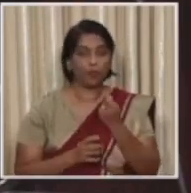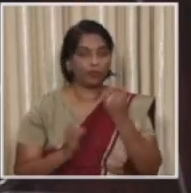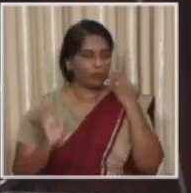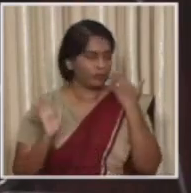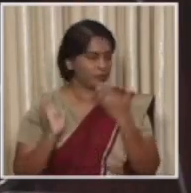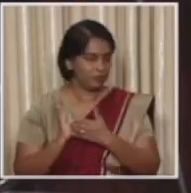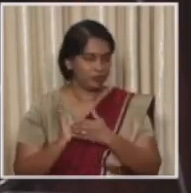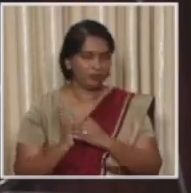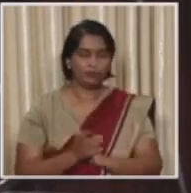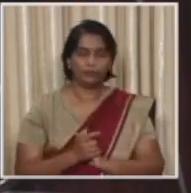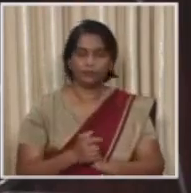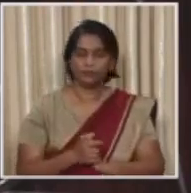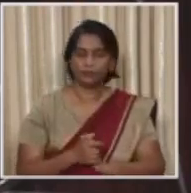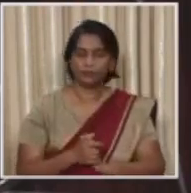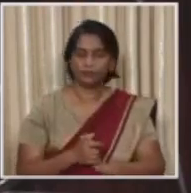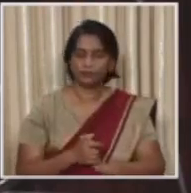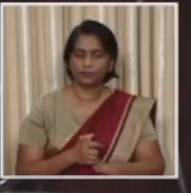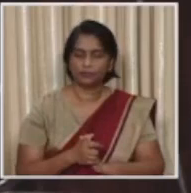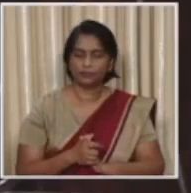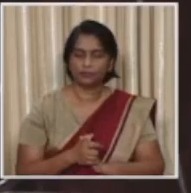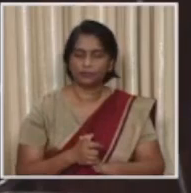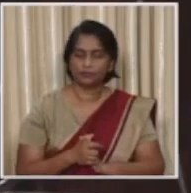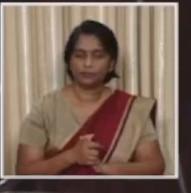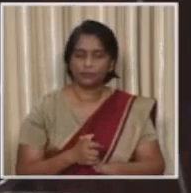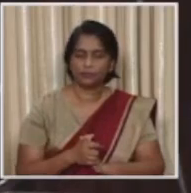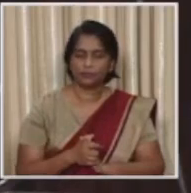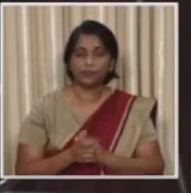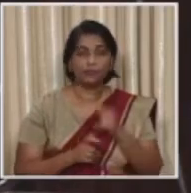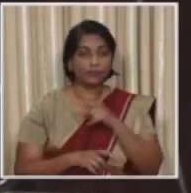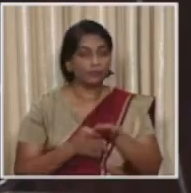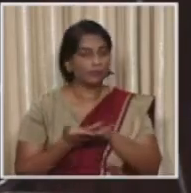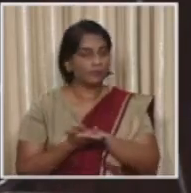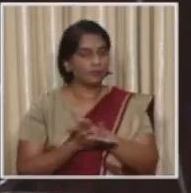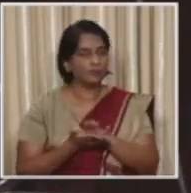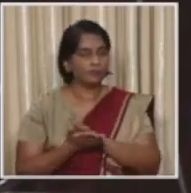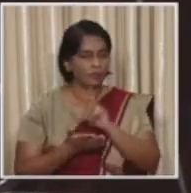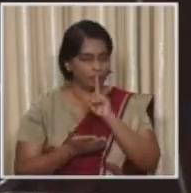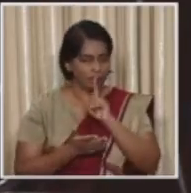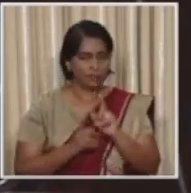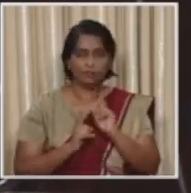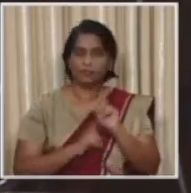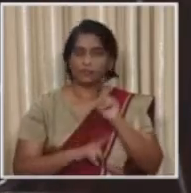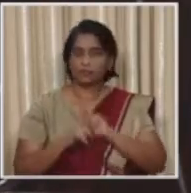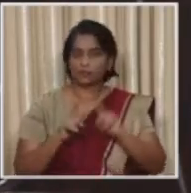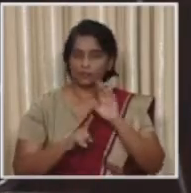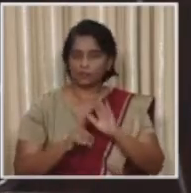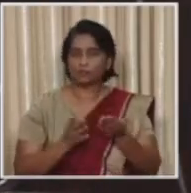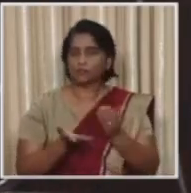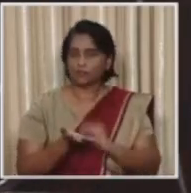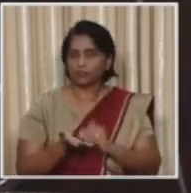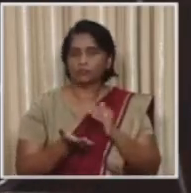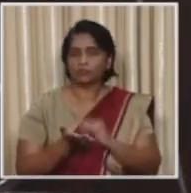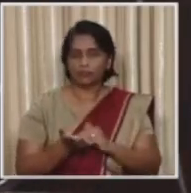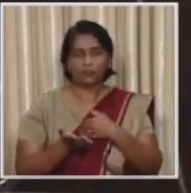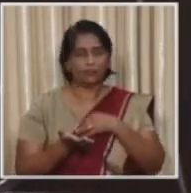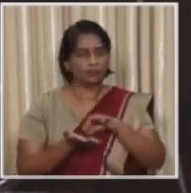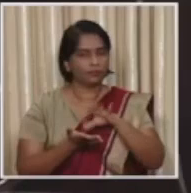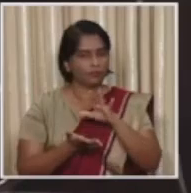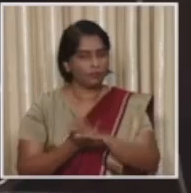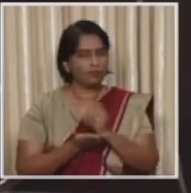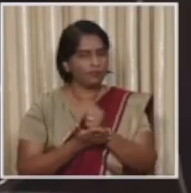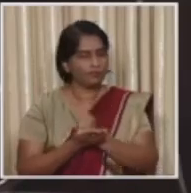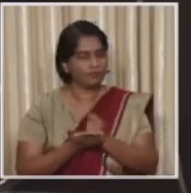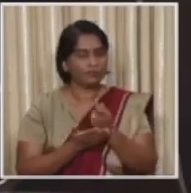සම්බන්ධයෙන්. දැන් මෙහි පැහැදිලිව සඳහන් වෙනවා පාර්ලිමේන්තු විසින් කලින් කලට සම්මත කරන ලැබිය හැකි සියලු මුදල්